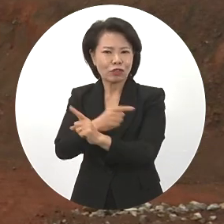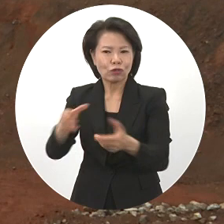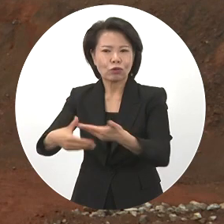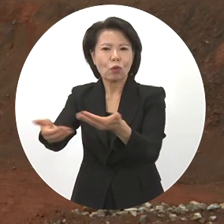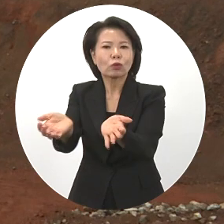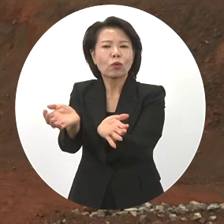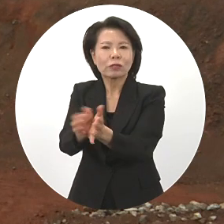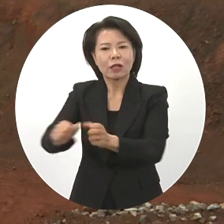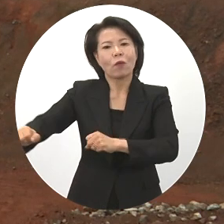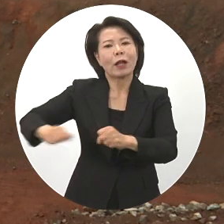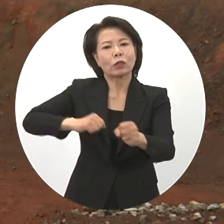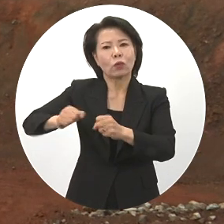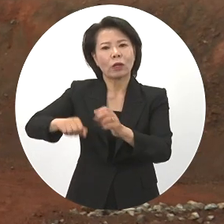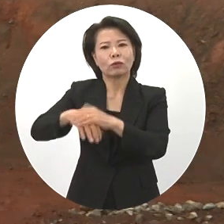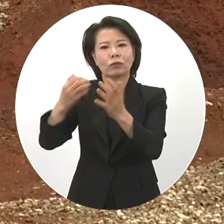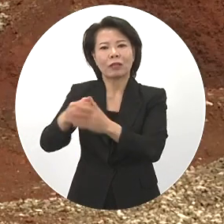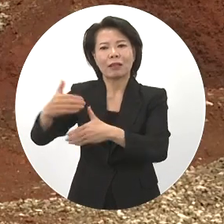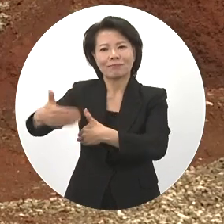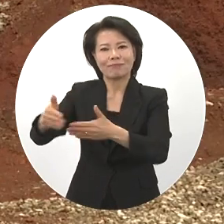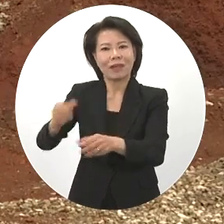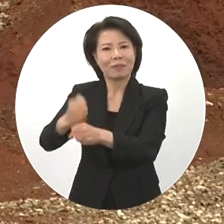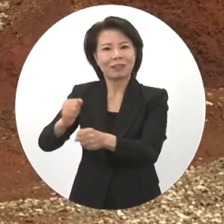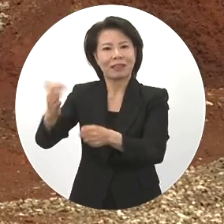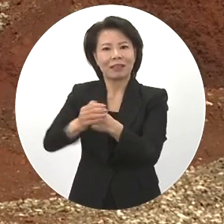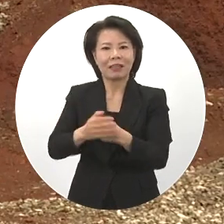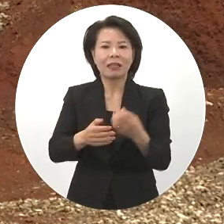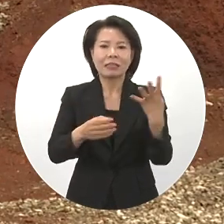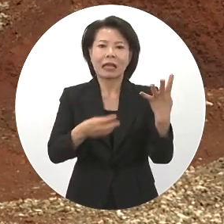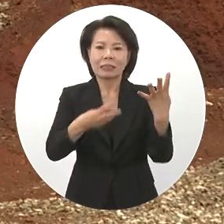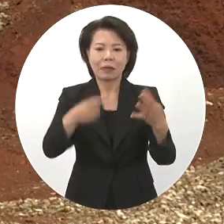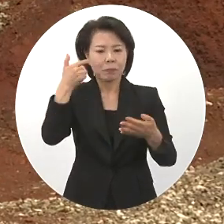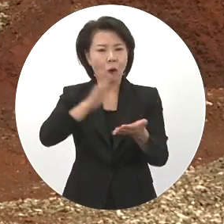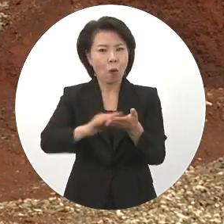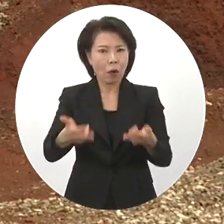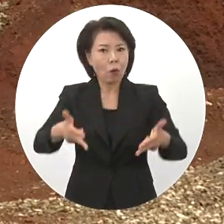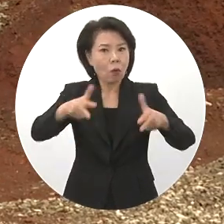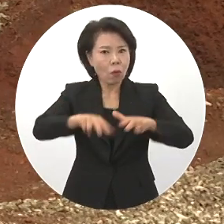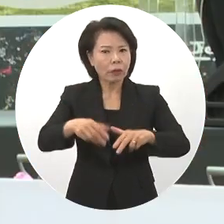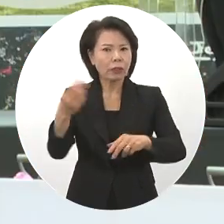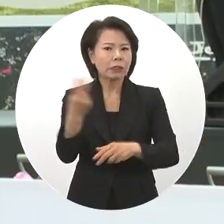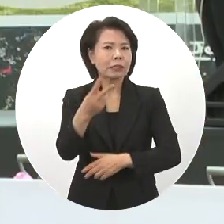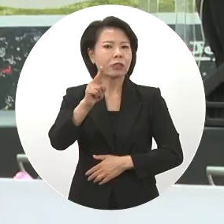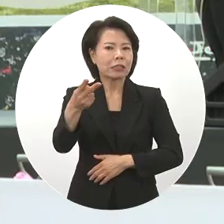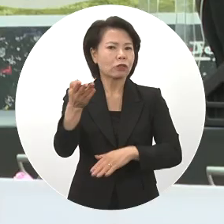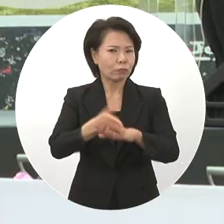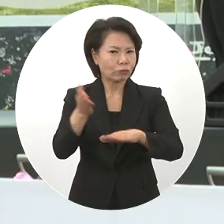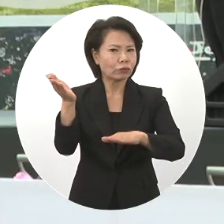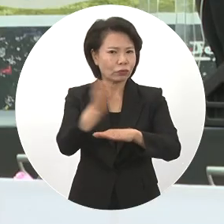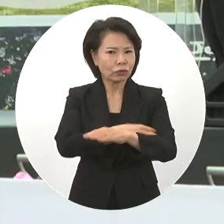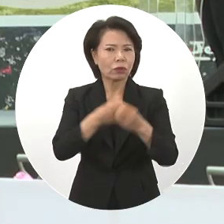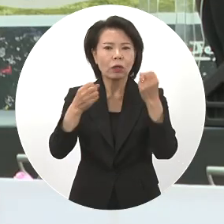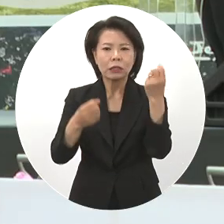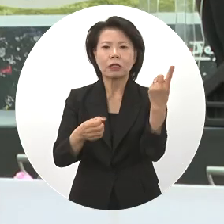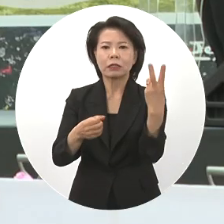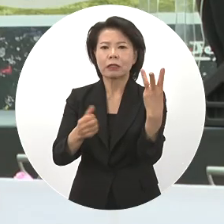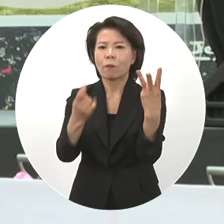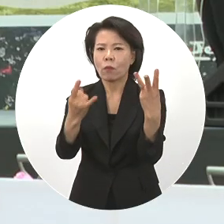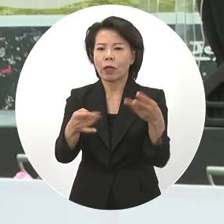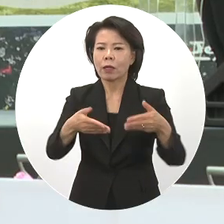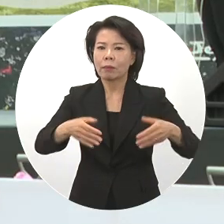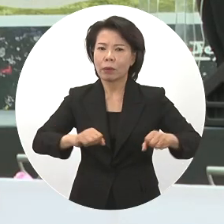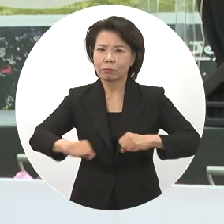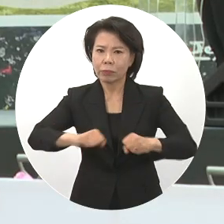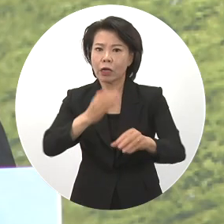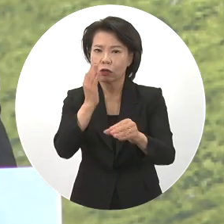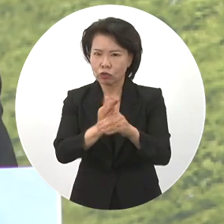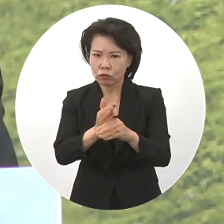치유와 공동체 활동공간 등이 포함됩니다. 제주 4.3 평화공원은 지난 2002년부터 3차례에 걸쳐